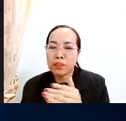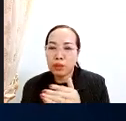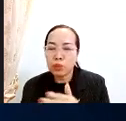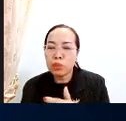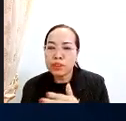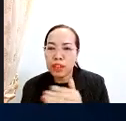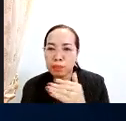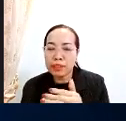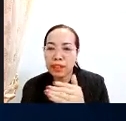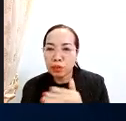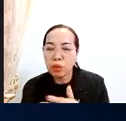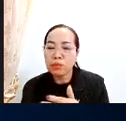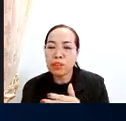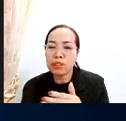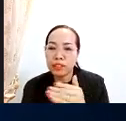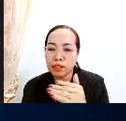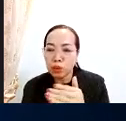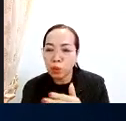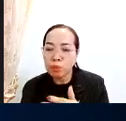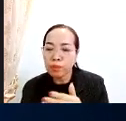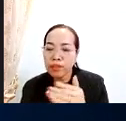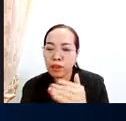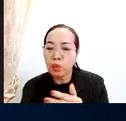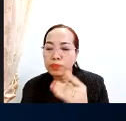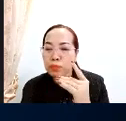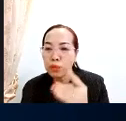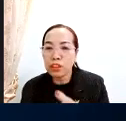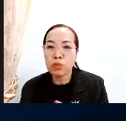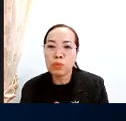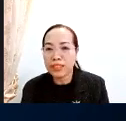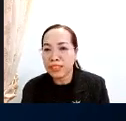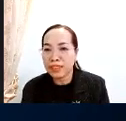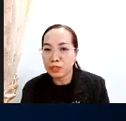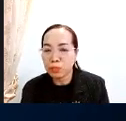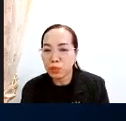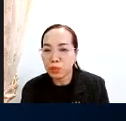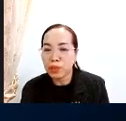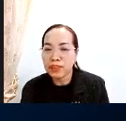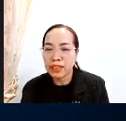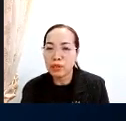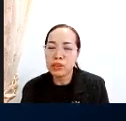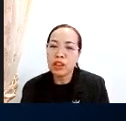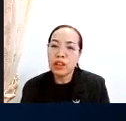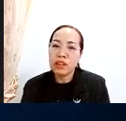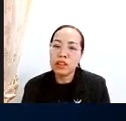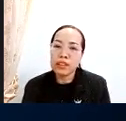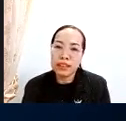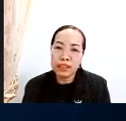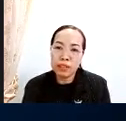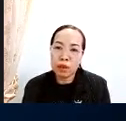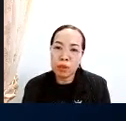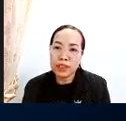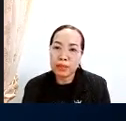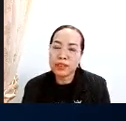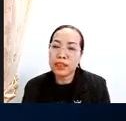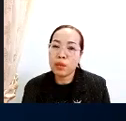pha bởi dân ruom chà biệt thà ruom to tập dân ruom ruom tì mối cư ruom kết nơi khăn chùm nô tô mì chà. Đôi đợt ngày ní